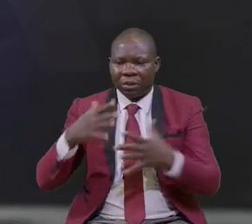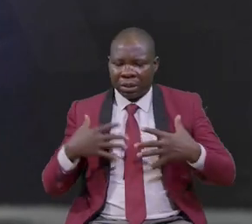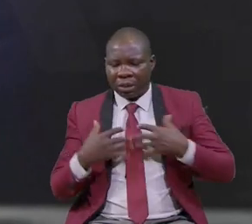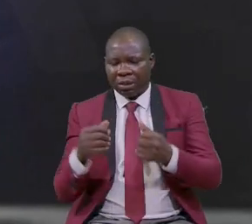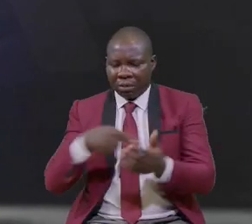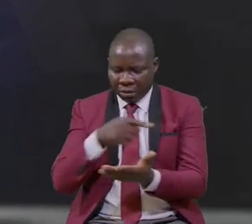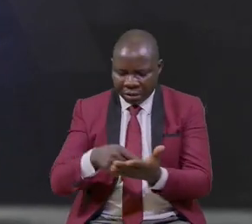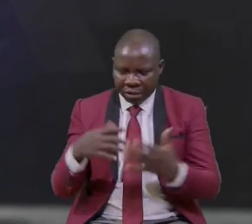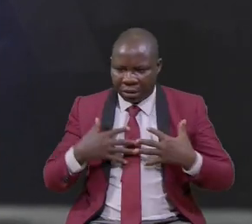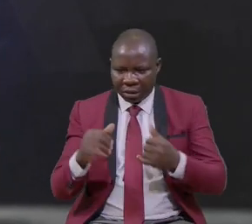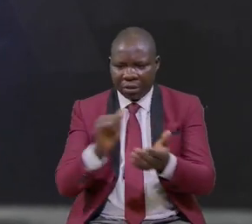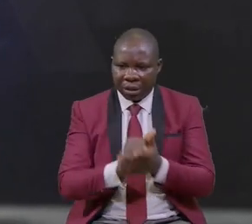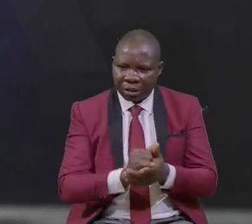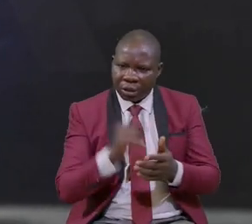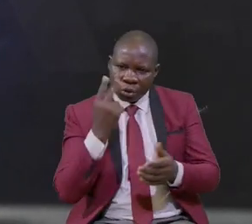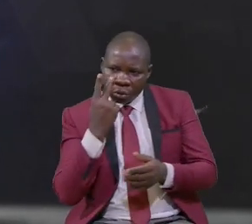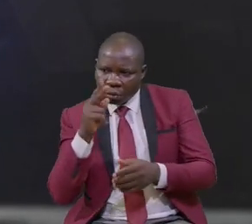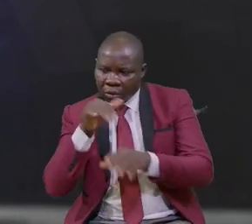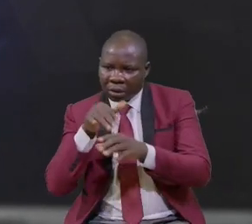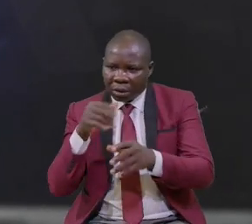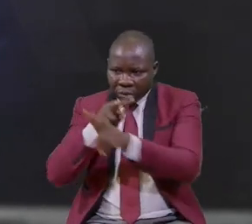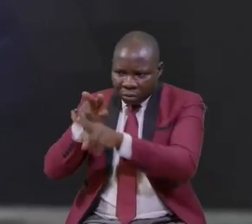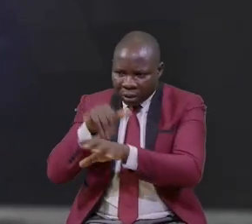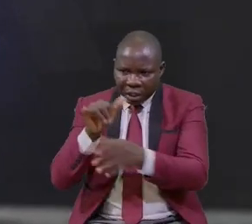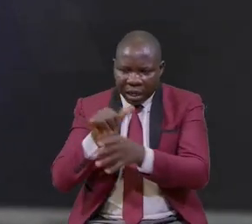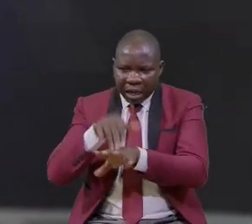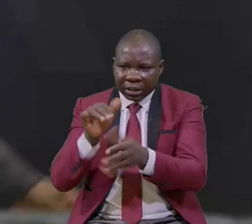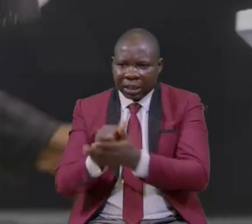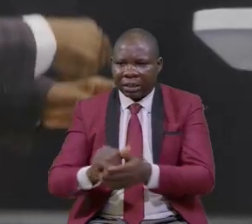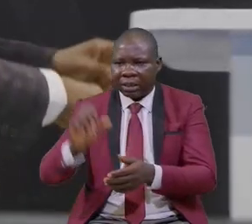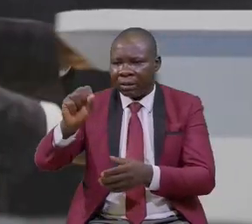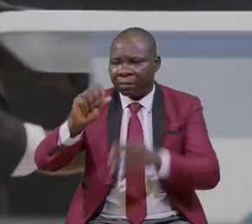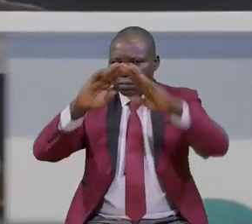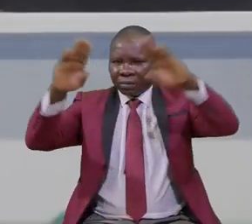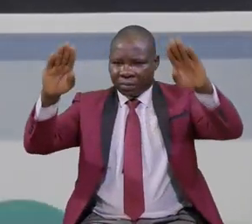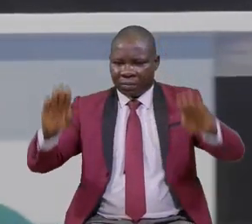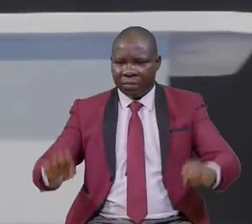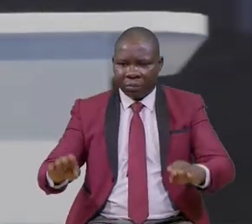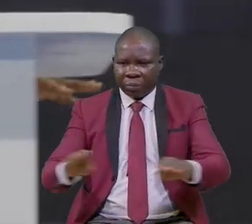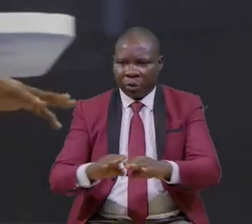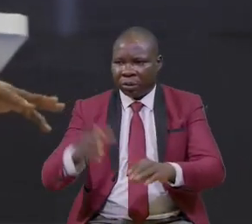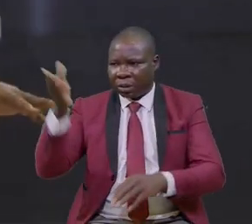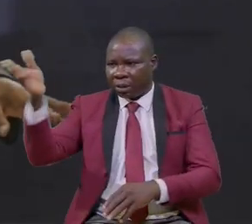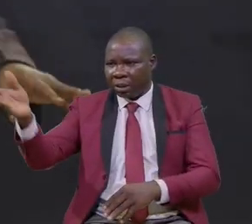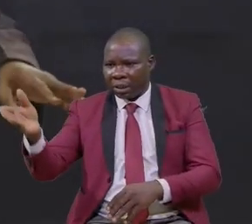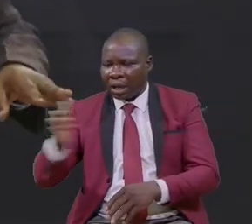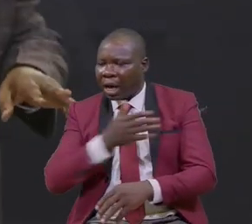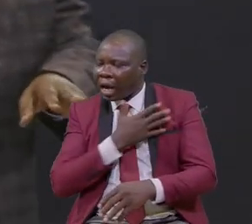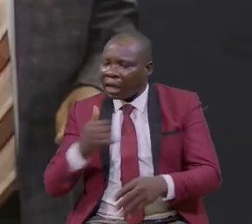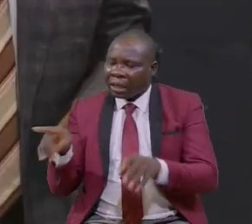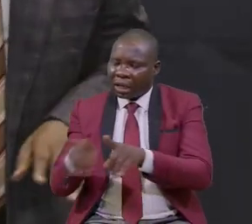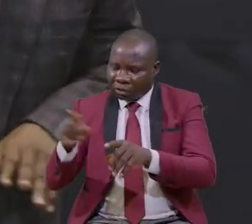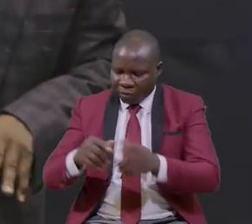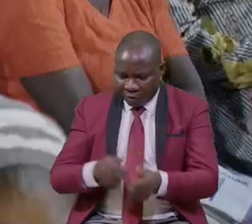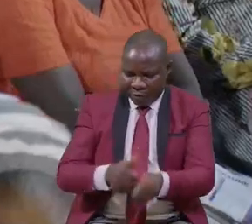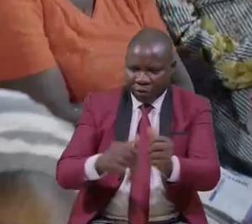la plaque là-bas. Cette plaque-là, il y a une flèche qui t'indique que tu arriveras là-bas.